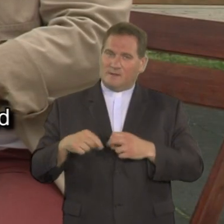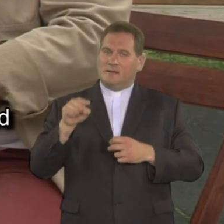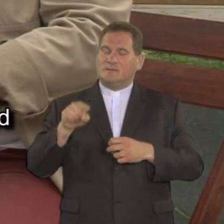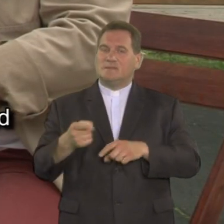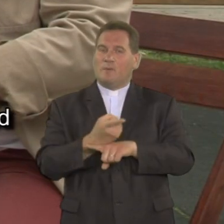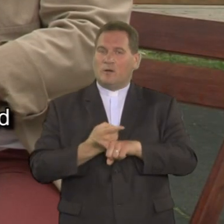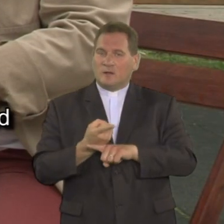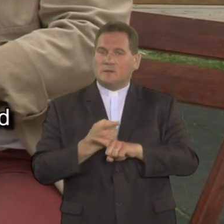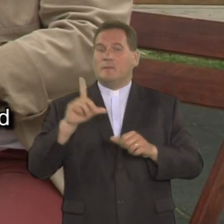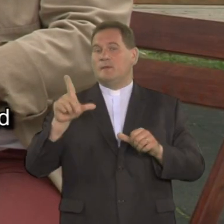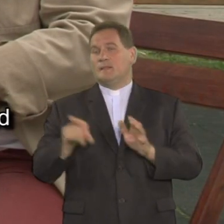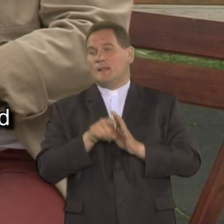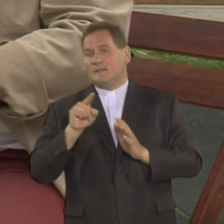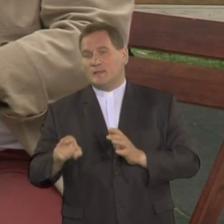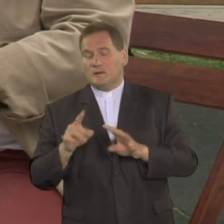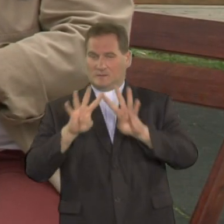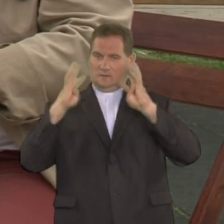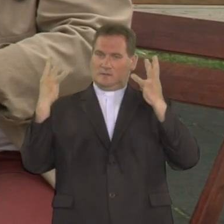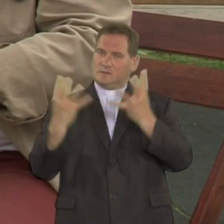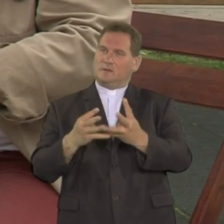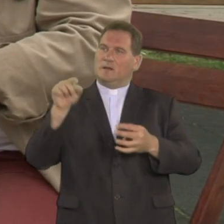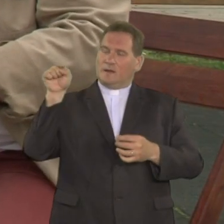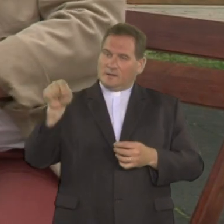dlatego go później ogrodzono, dlatego że w tym ogrodzie